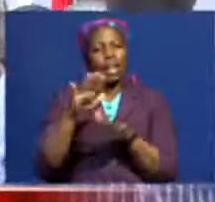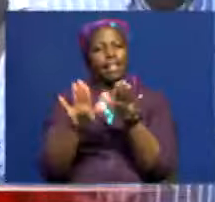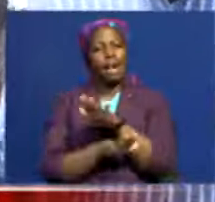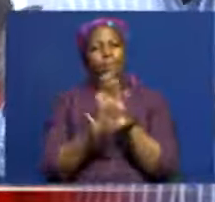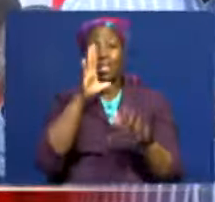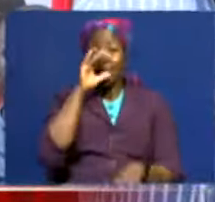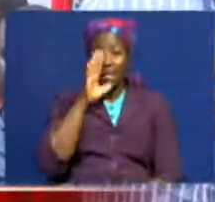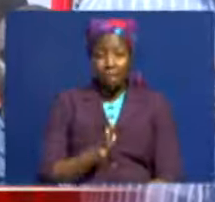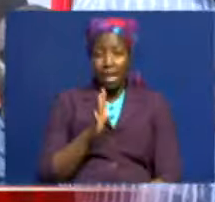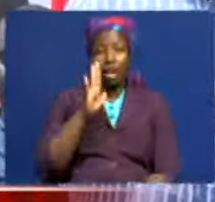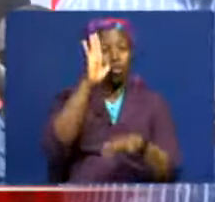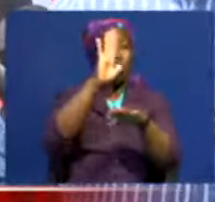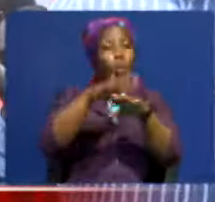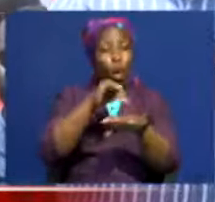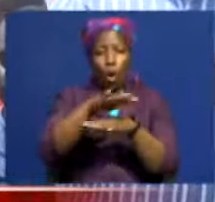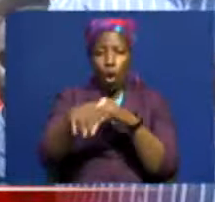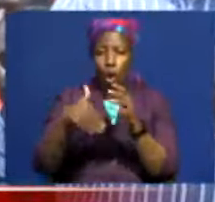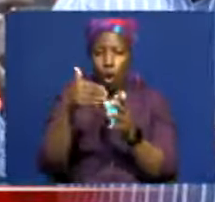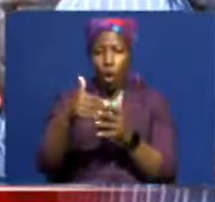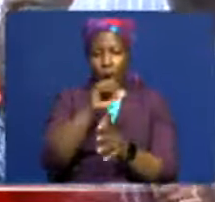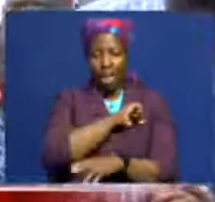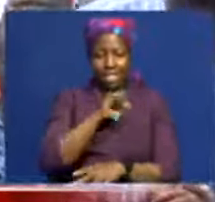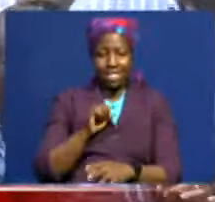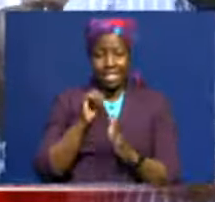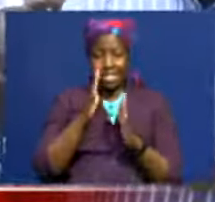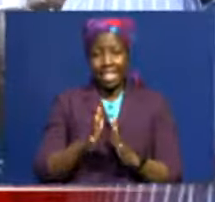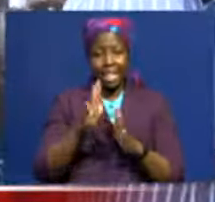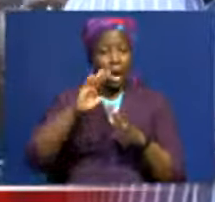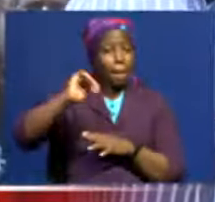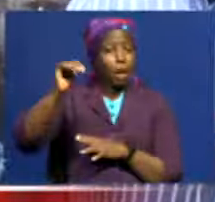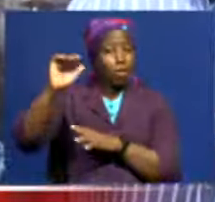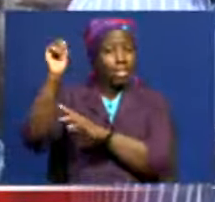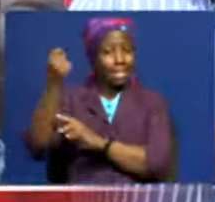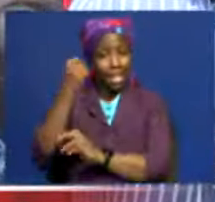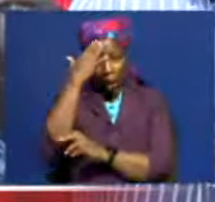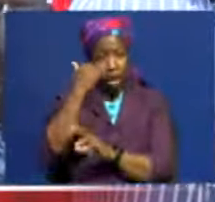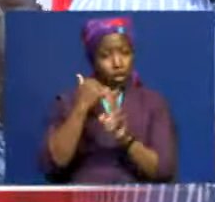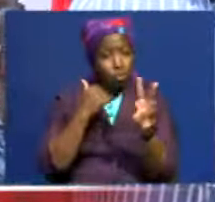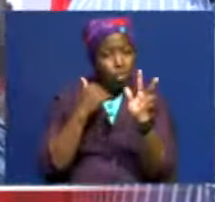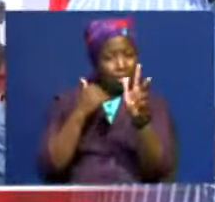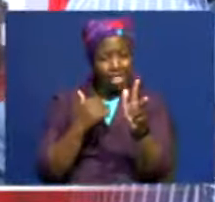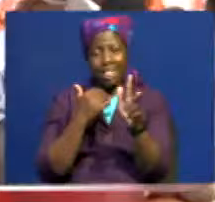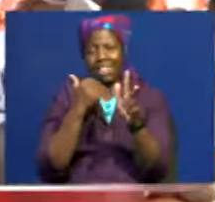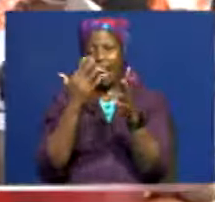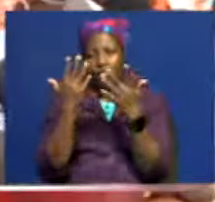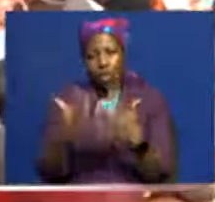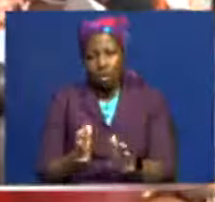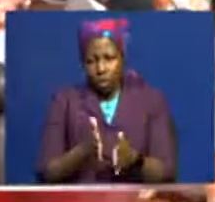aite hii masen ya mlima kenya because two or three of them wote njia aude laini sisi tuki